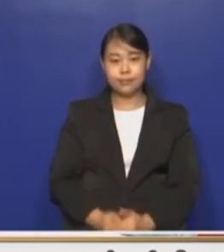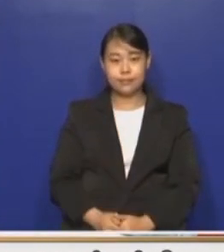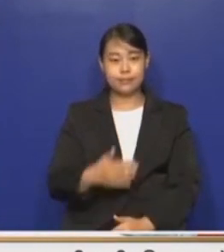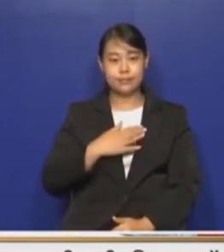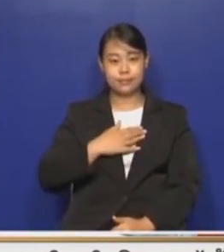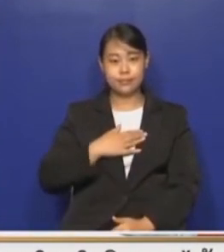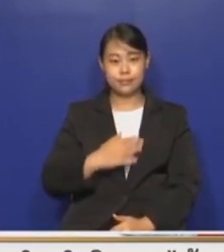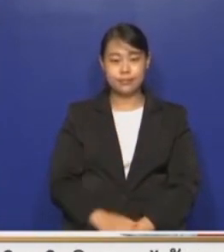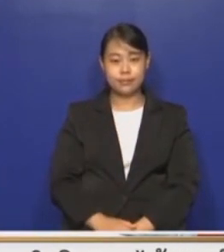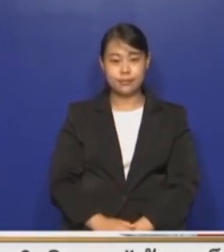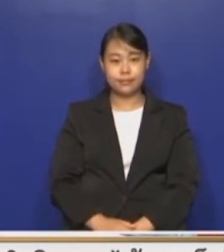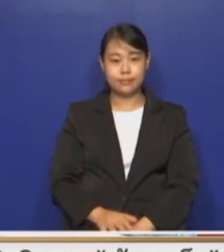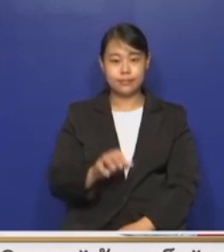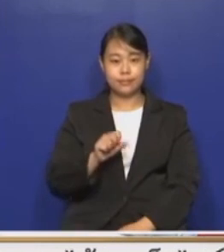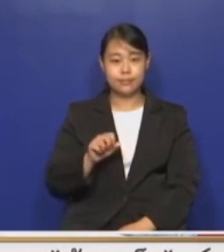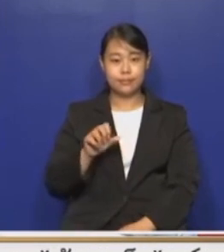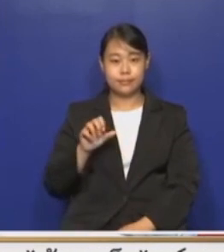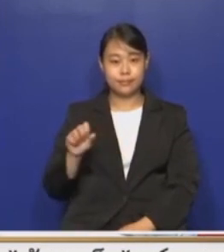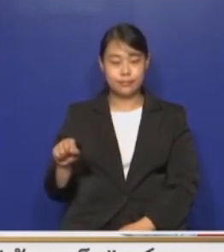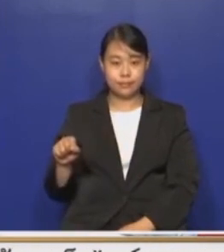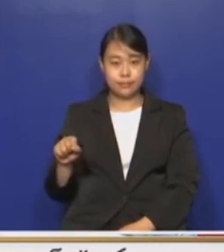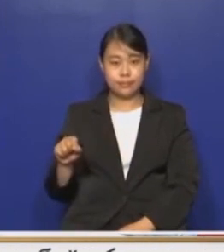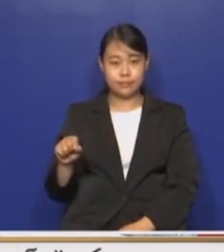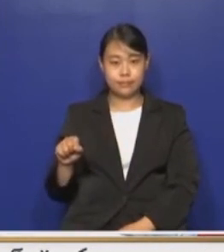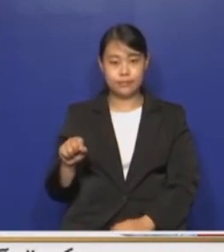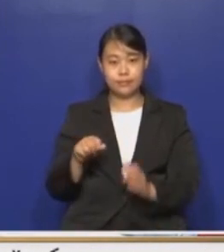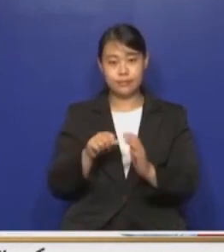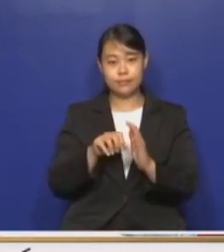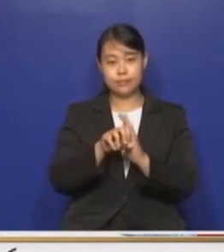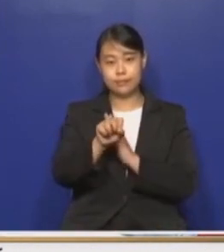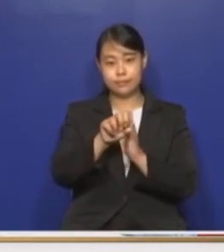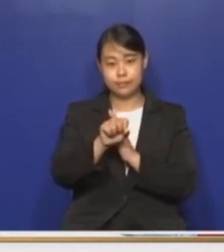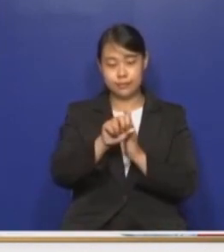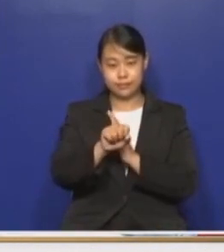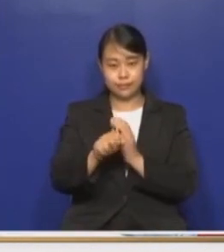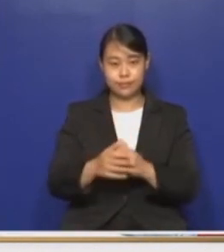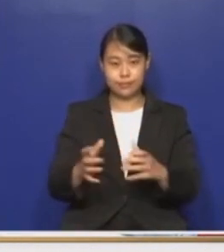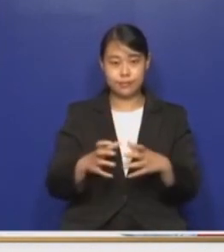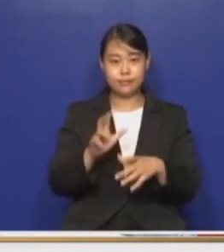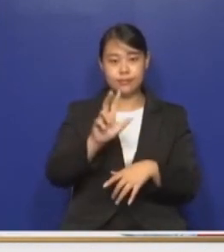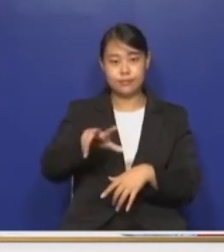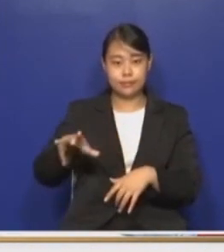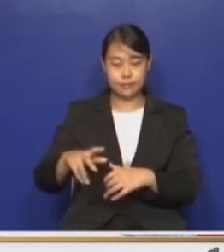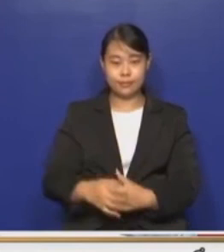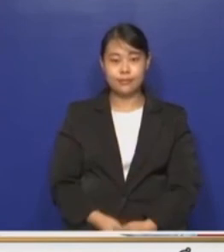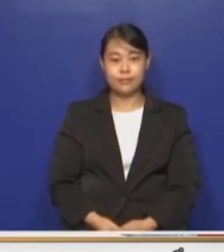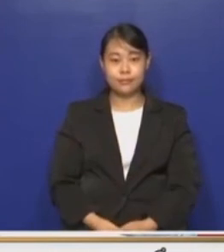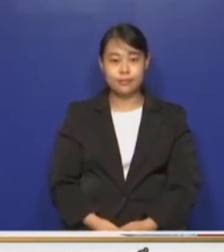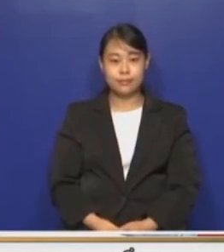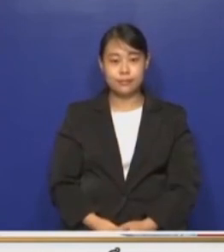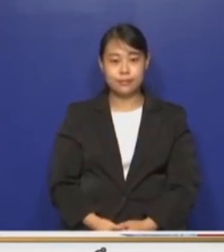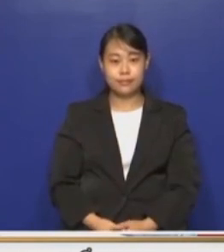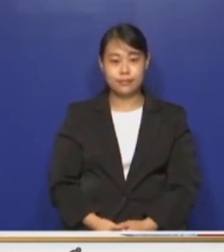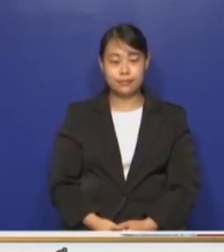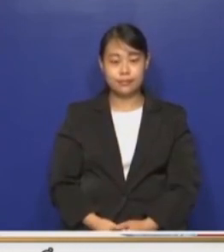มาสมาชิสภาผแนลาสดอร์จัหัดสะคนตะคอนเกต 2 พักเพื่อไทยถามท่าครับ